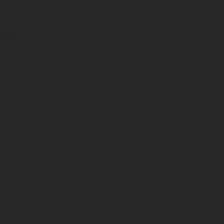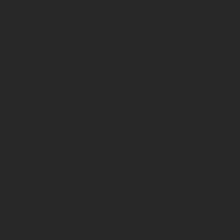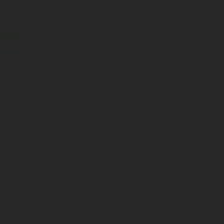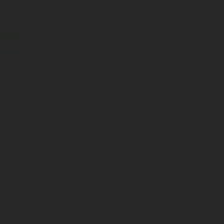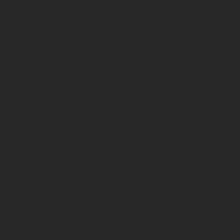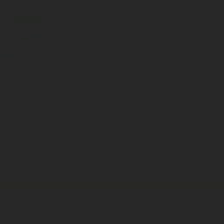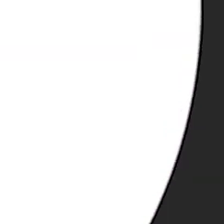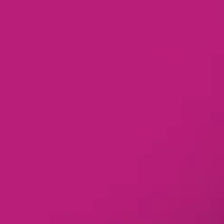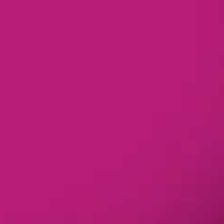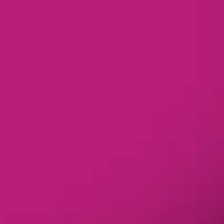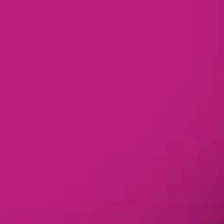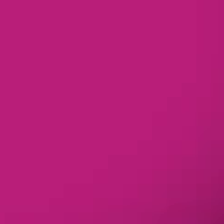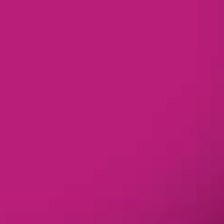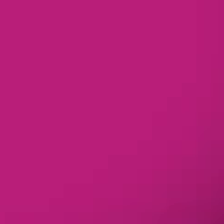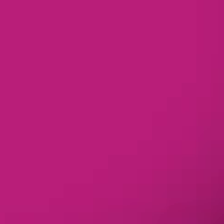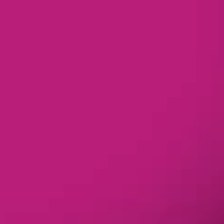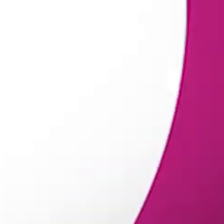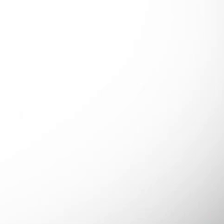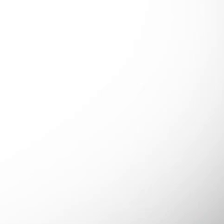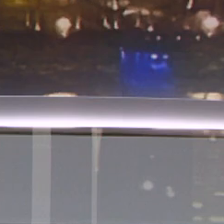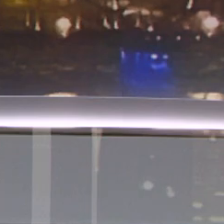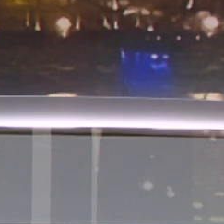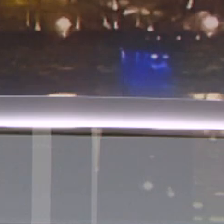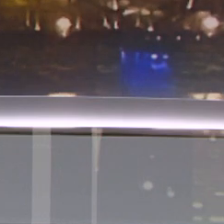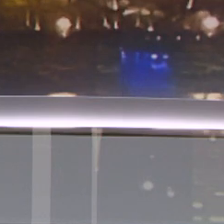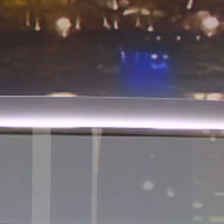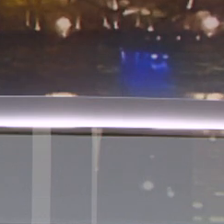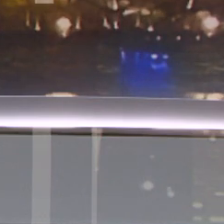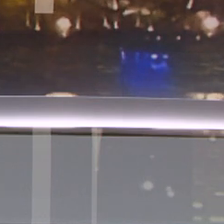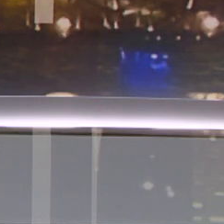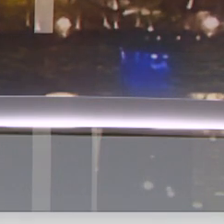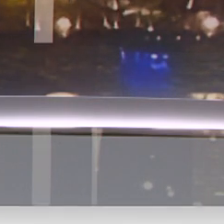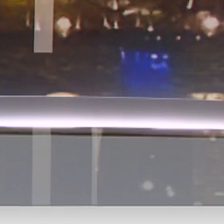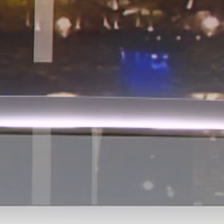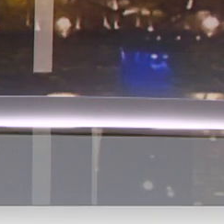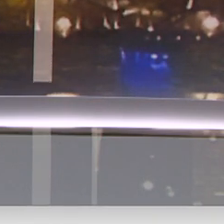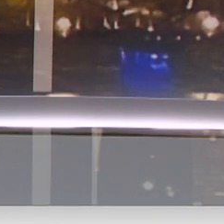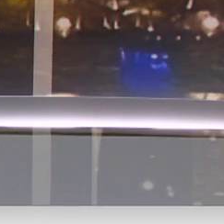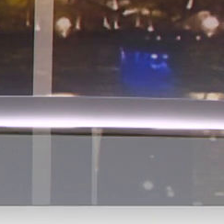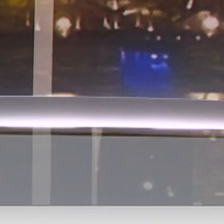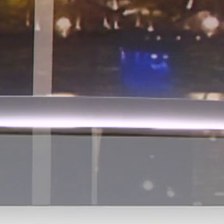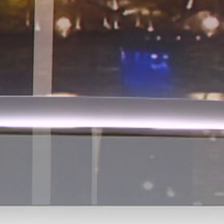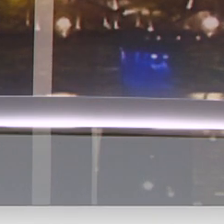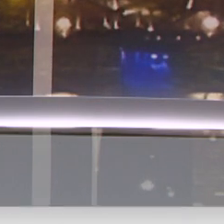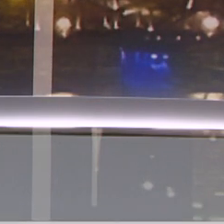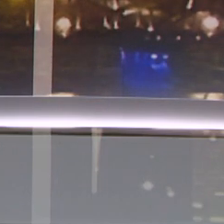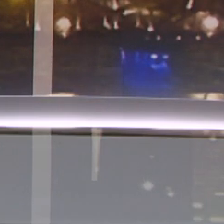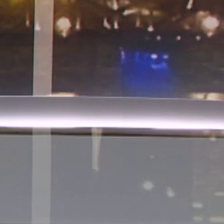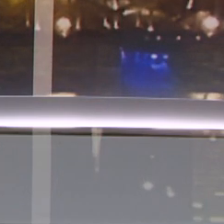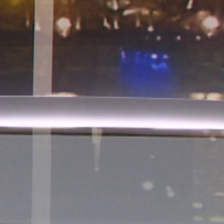Re, viss ēters ir te! Šodien vizītē Rīgā ieradies